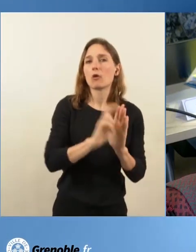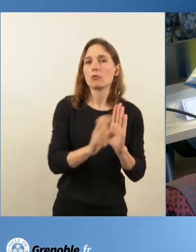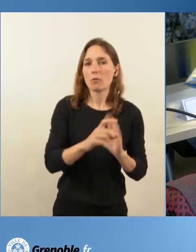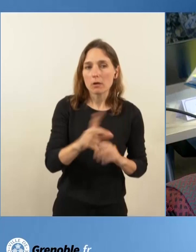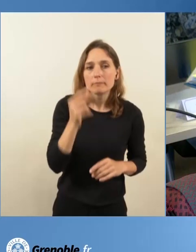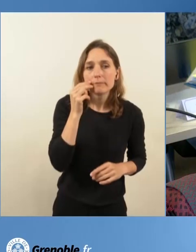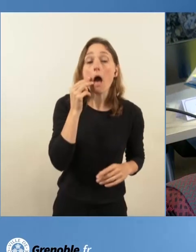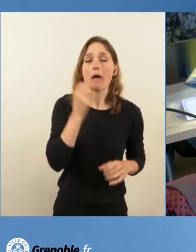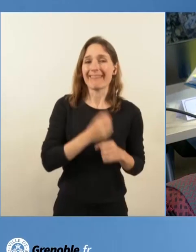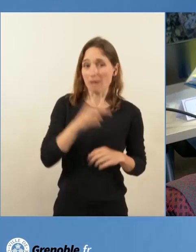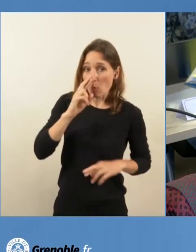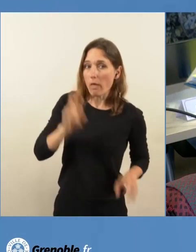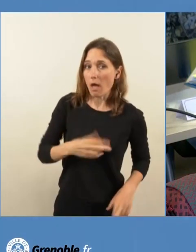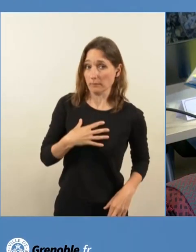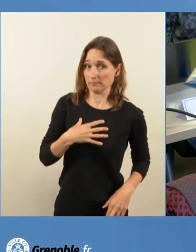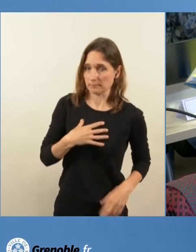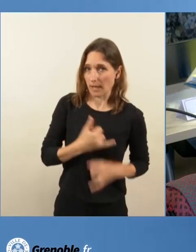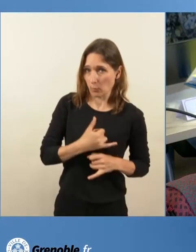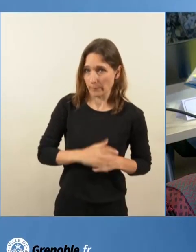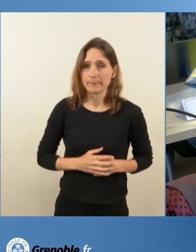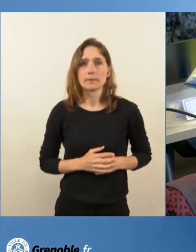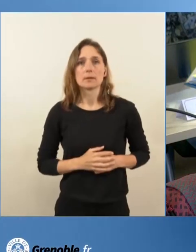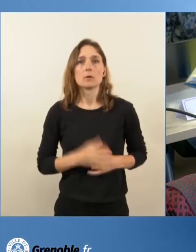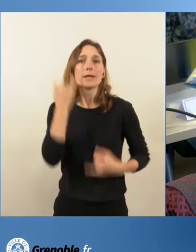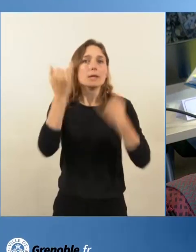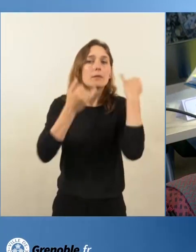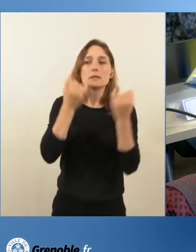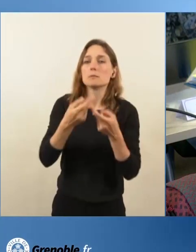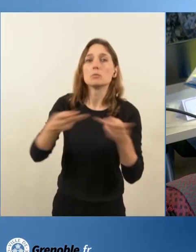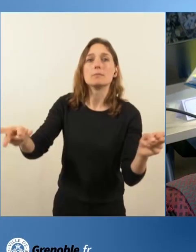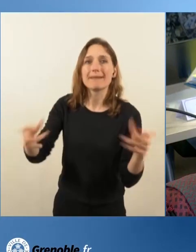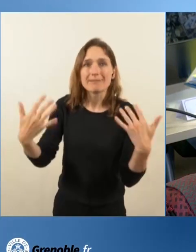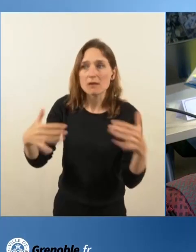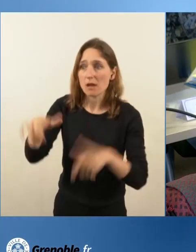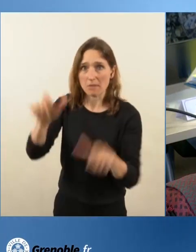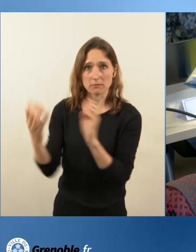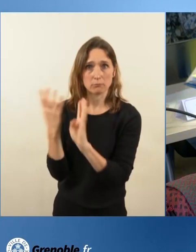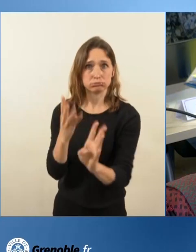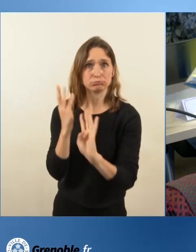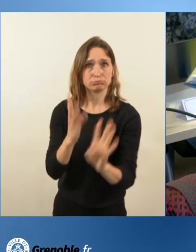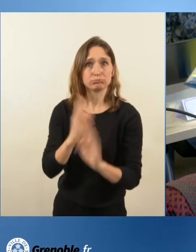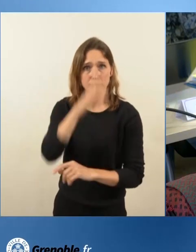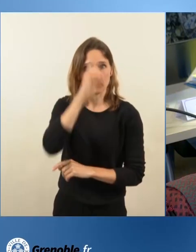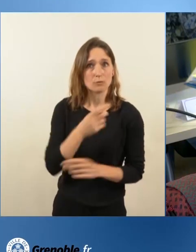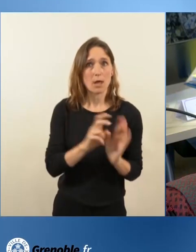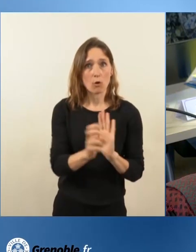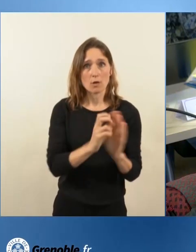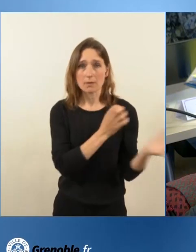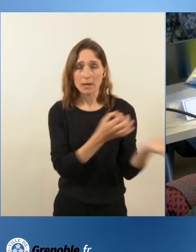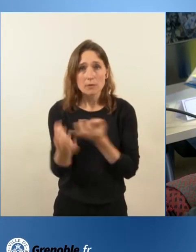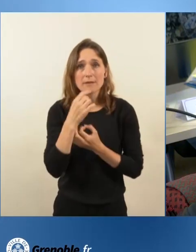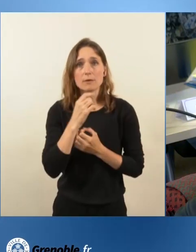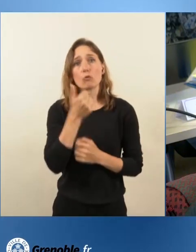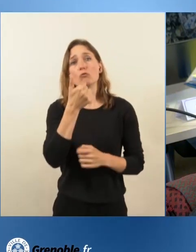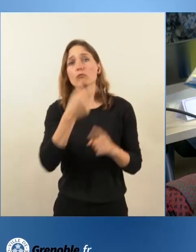imaginons qu'on s'adresse au public que vous avez décrit toutes et tous qui sont ceux qui sont déjà les gens qui fréquentent le Musée de Grenoble donc les gens qui vont une à